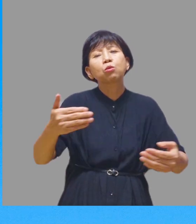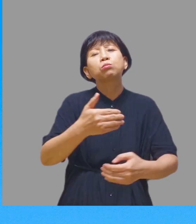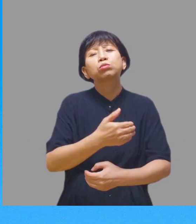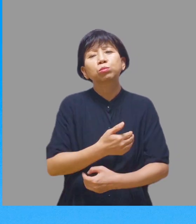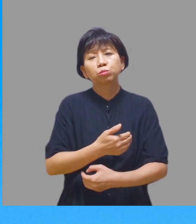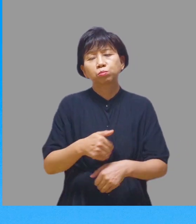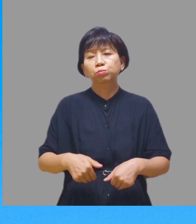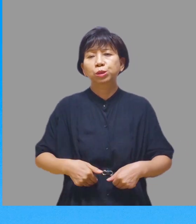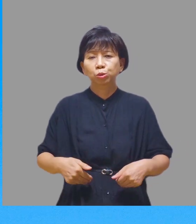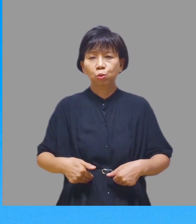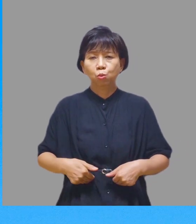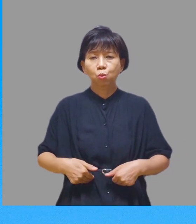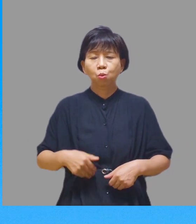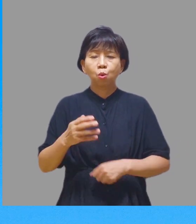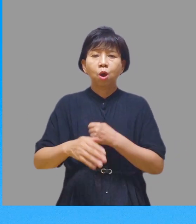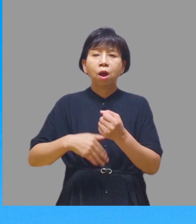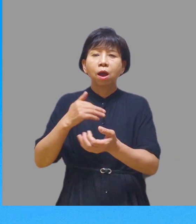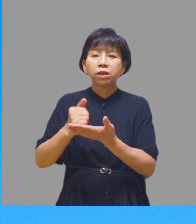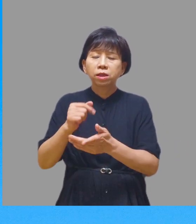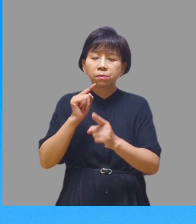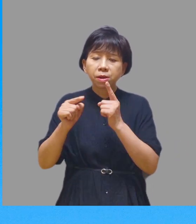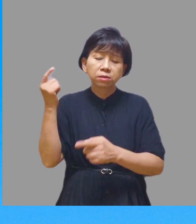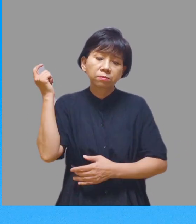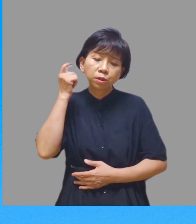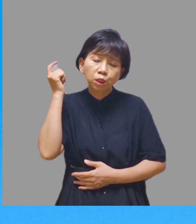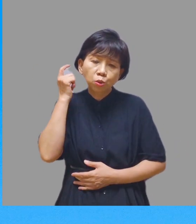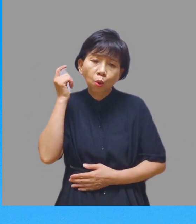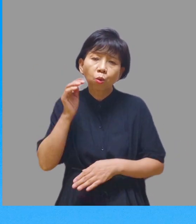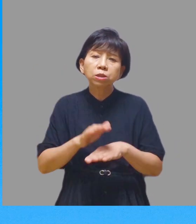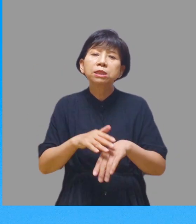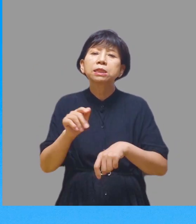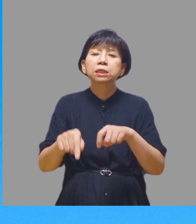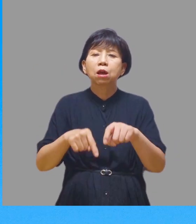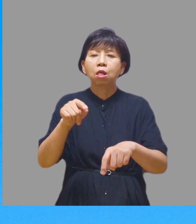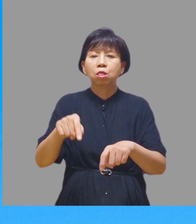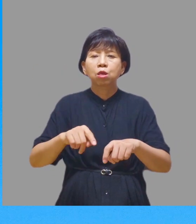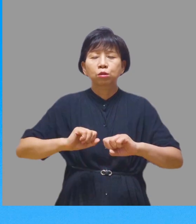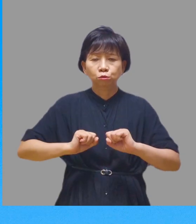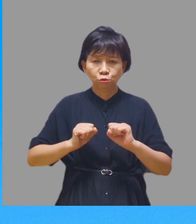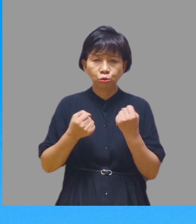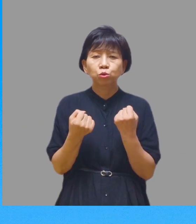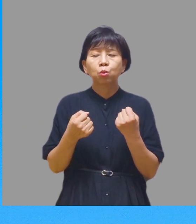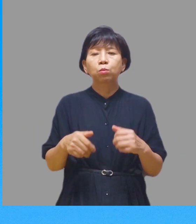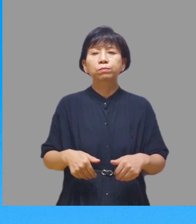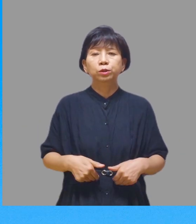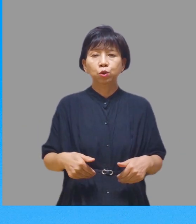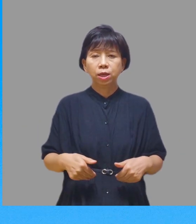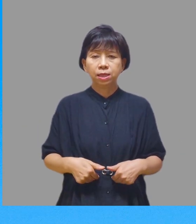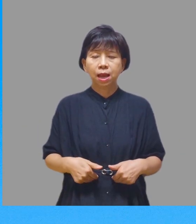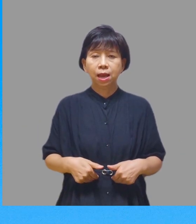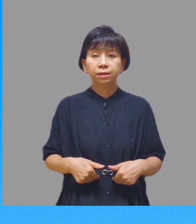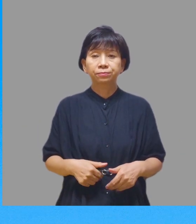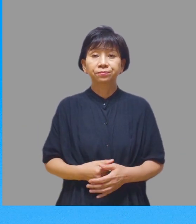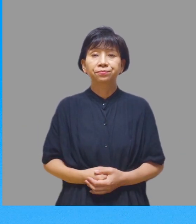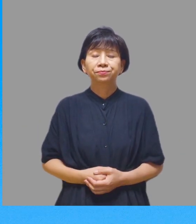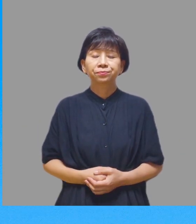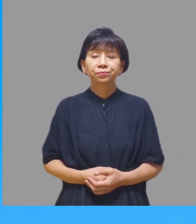용서해야죠. 그래서 하나님의 말씀은 들으면 어떻게 해야 된다? 순종해야 된다라는